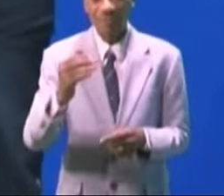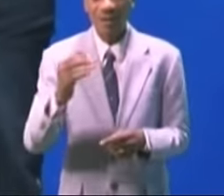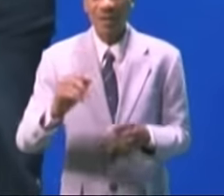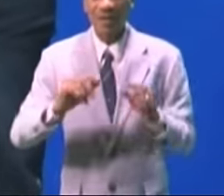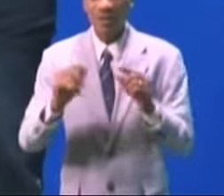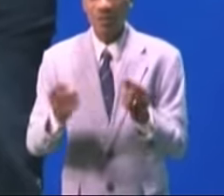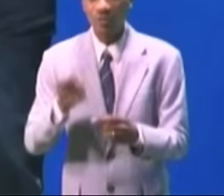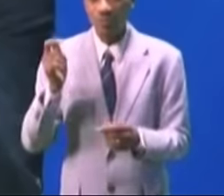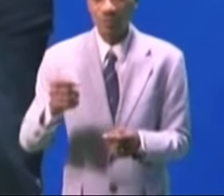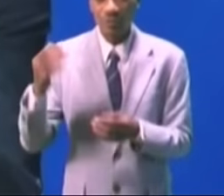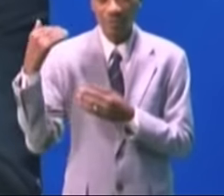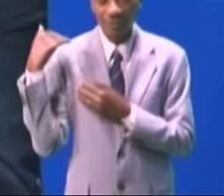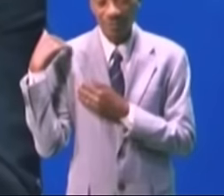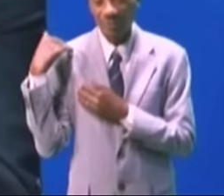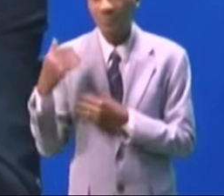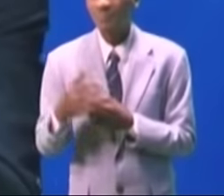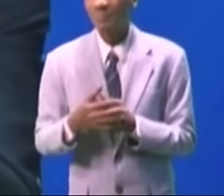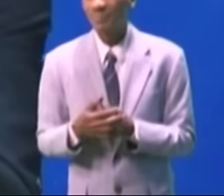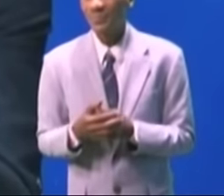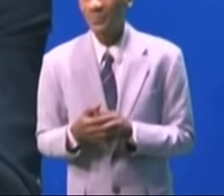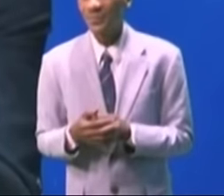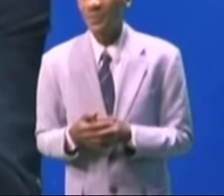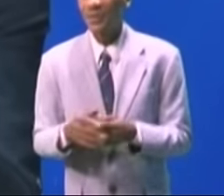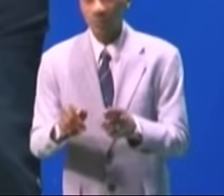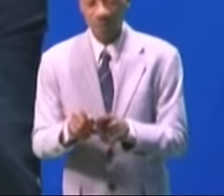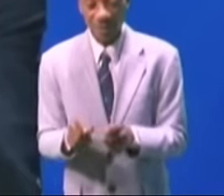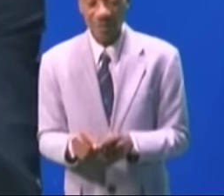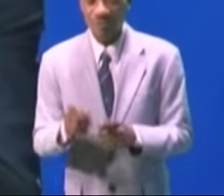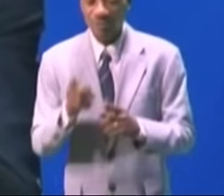dans l'économique et dans les médiatiques, nous irons encore davantage